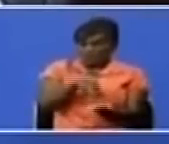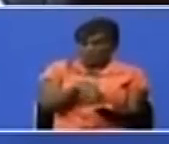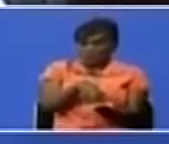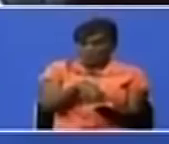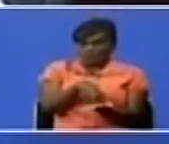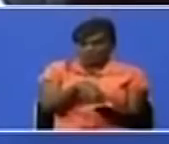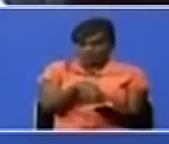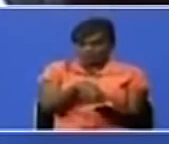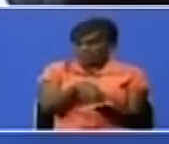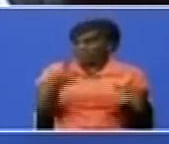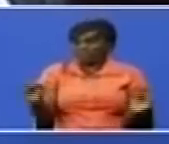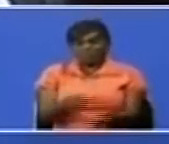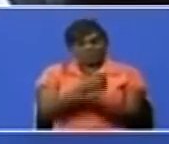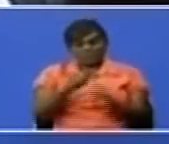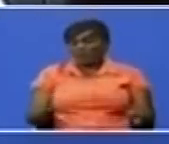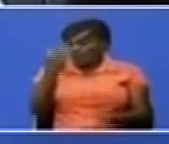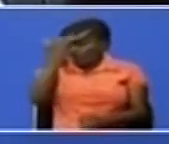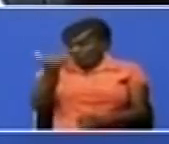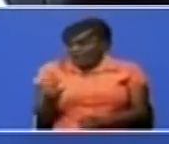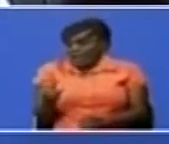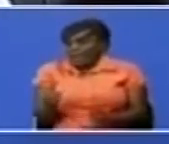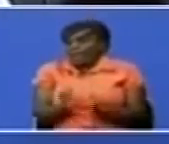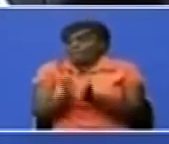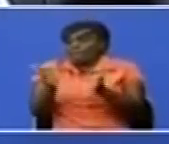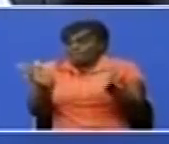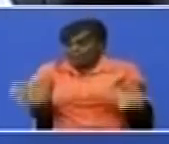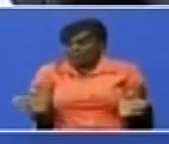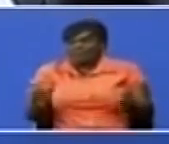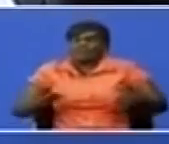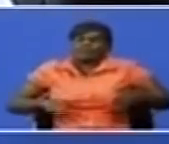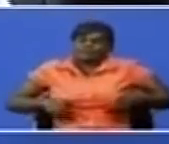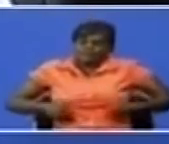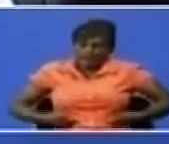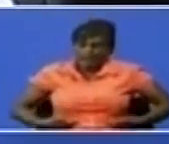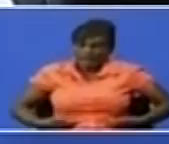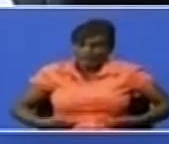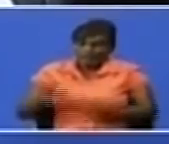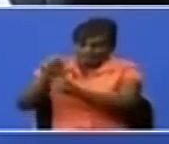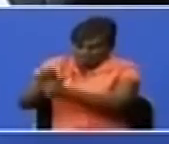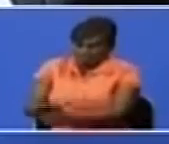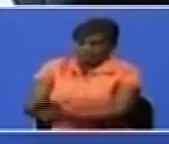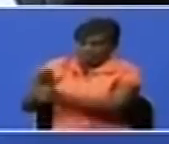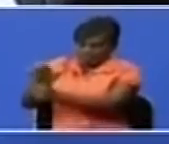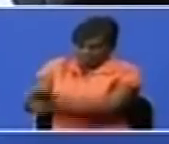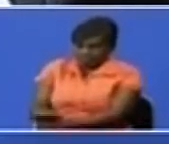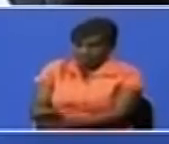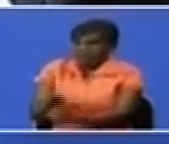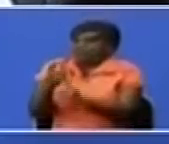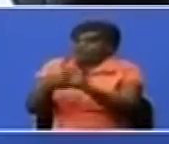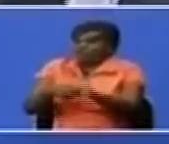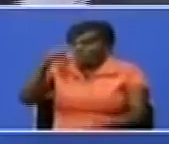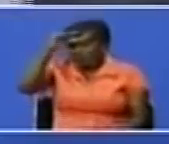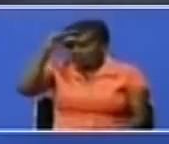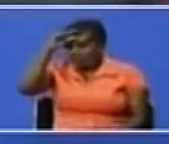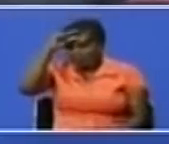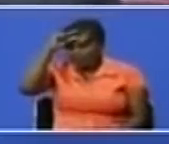inavyoonekana sasa hizi haitawezekana kwa sababu wananchi wamechoka na dhulma ambaye inatoka kutoka